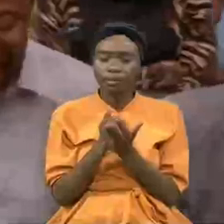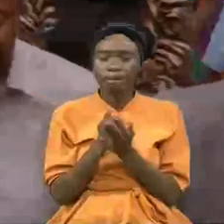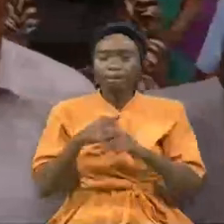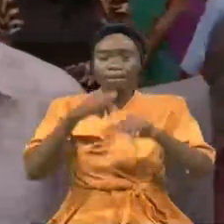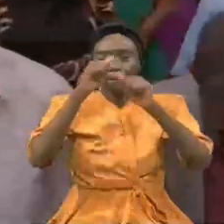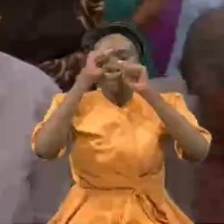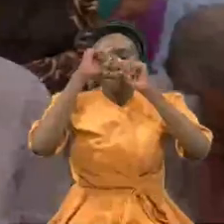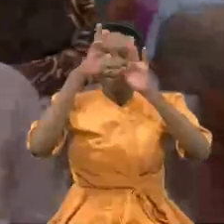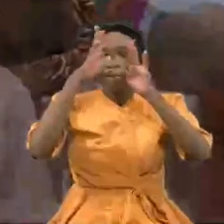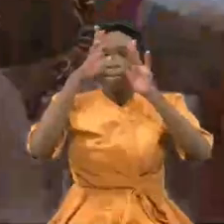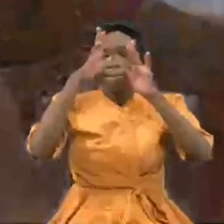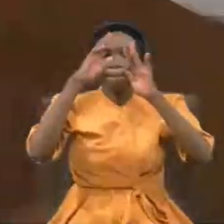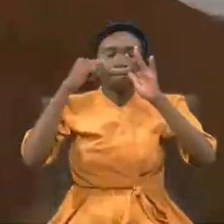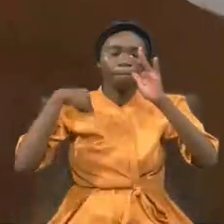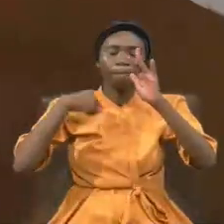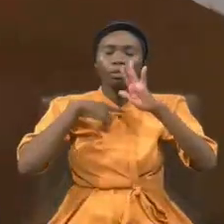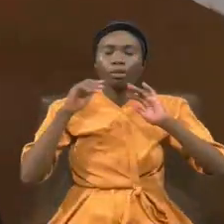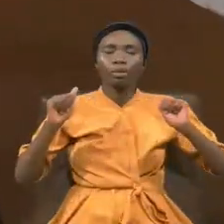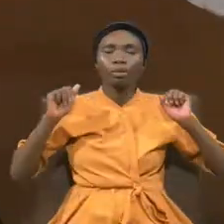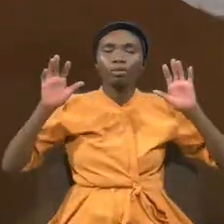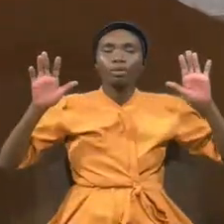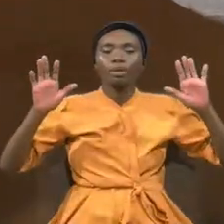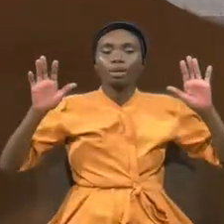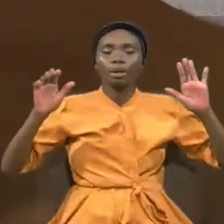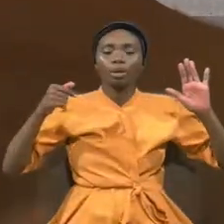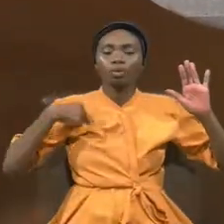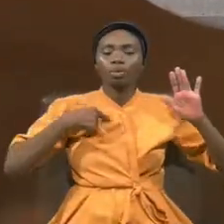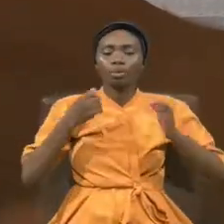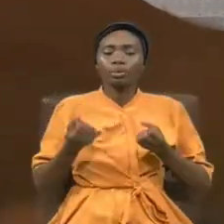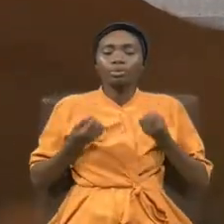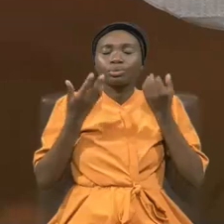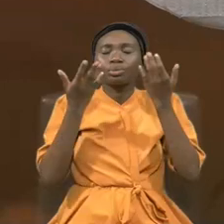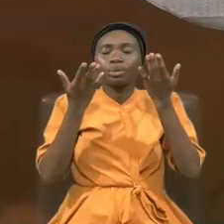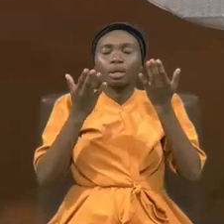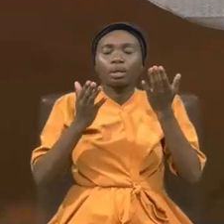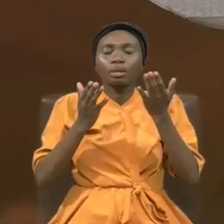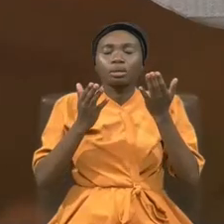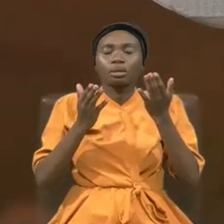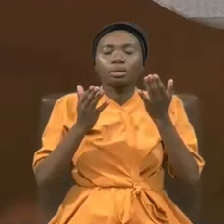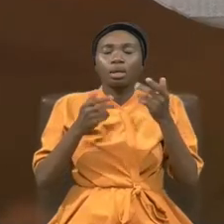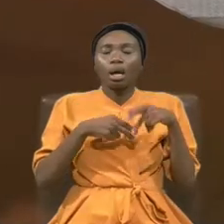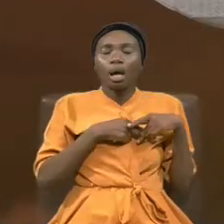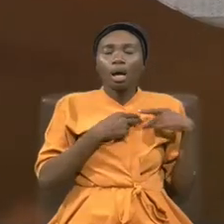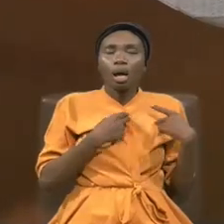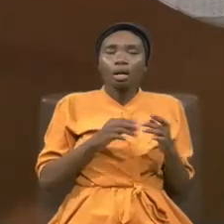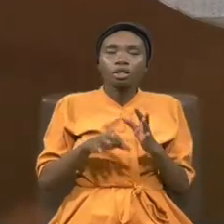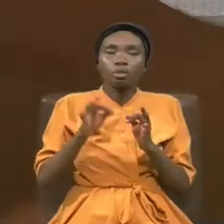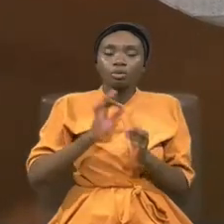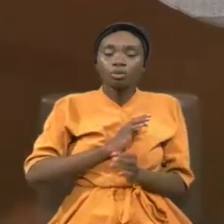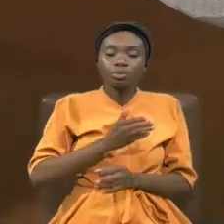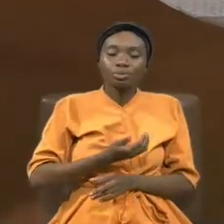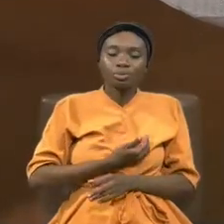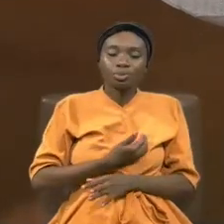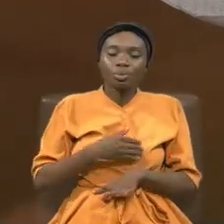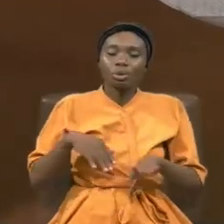Père, nous nous soumettons, nous nous humilions, nous soumettons notre cœur,